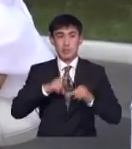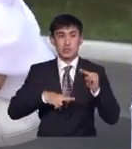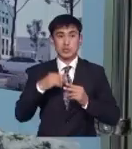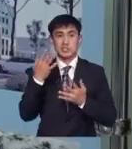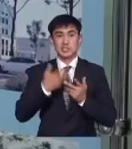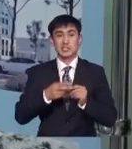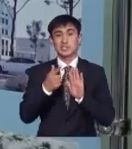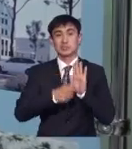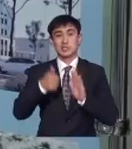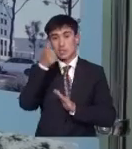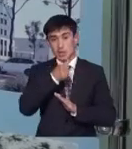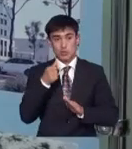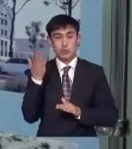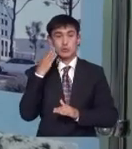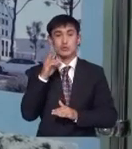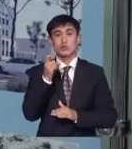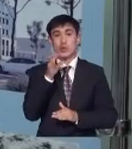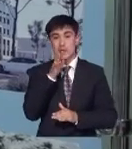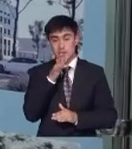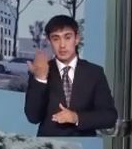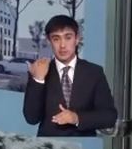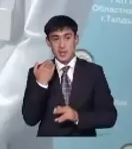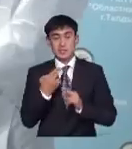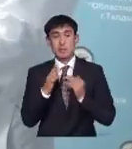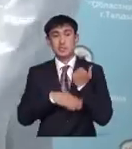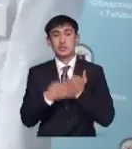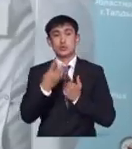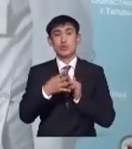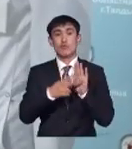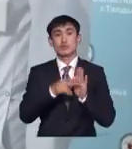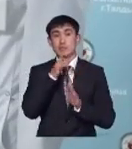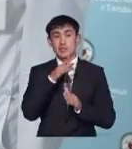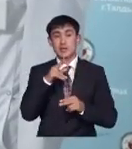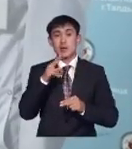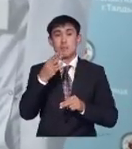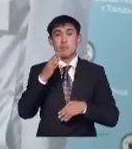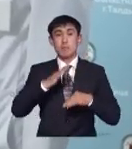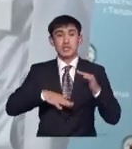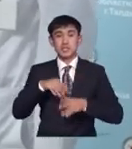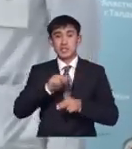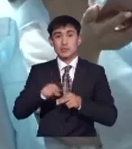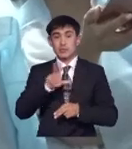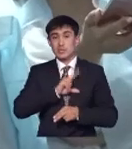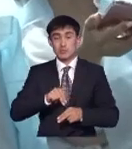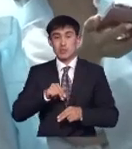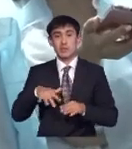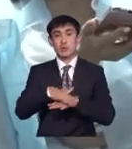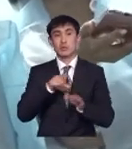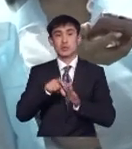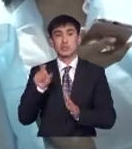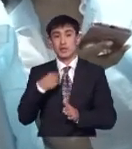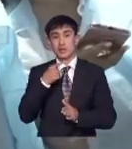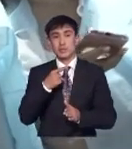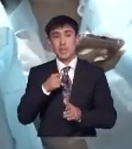в середине 70-х годов прошлого столетия. За последние 48 лет здание практически не ремонтировалось. Как отметили народные